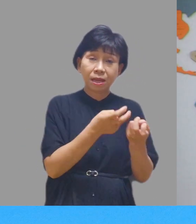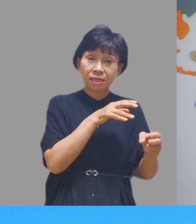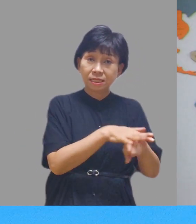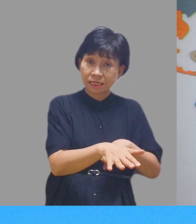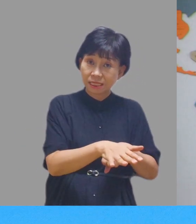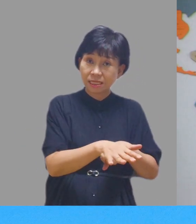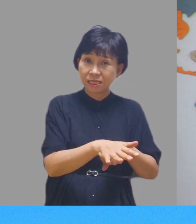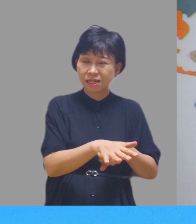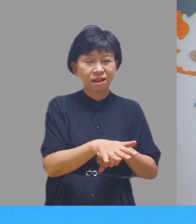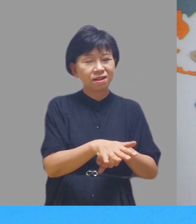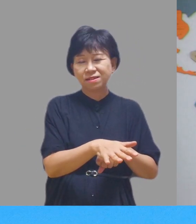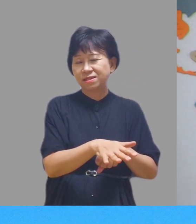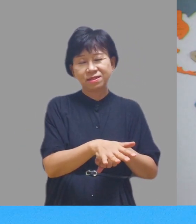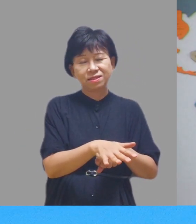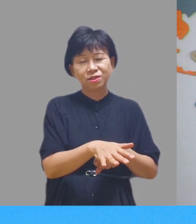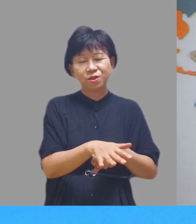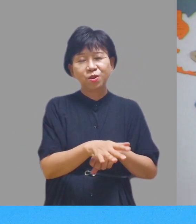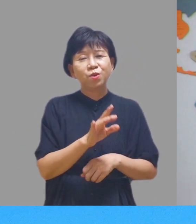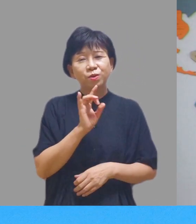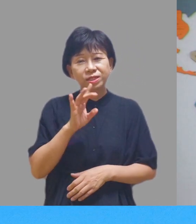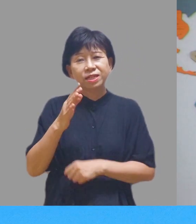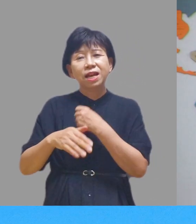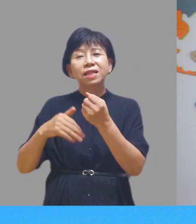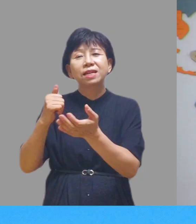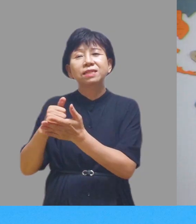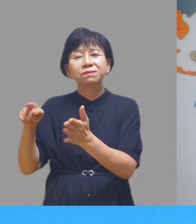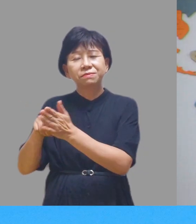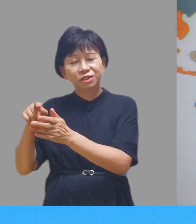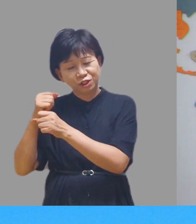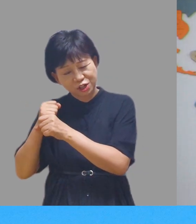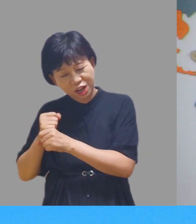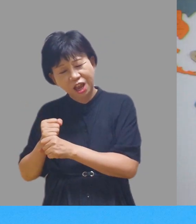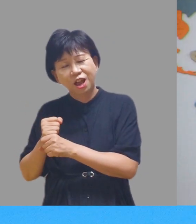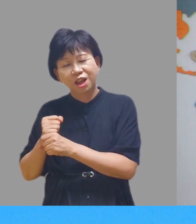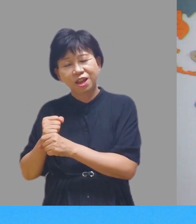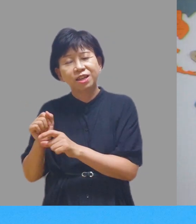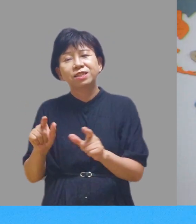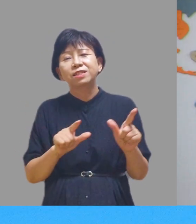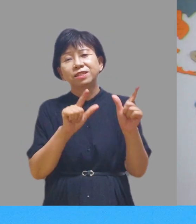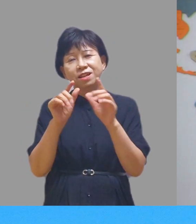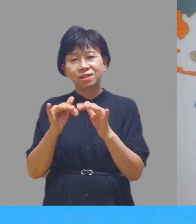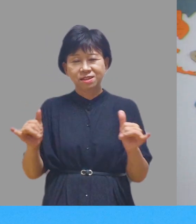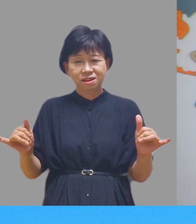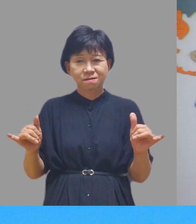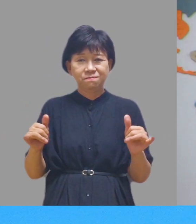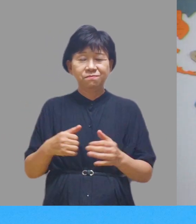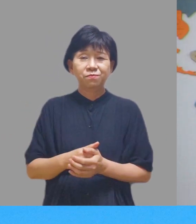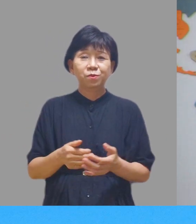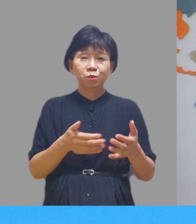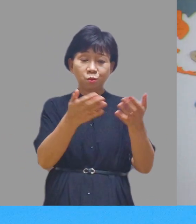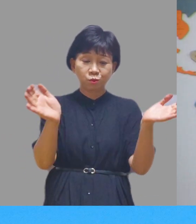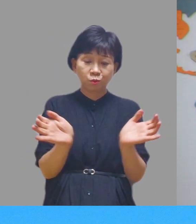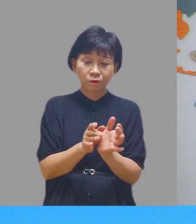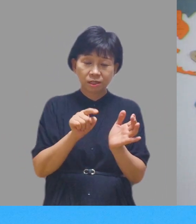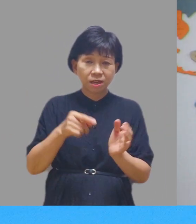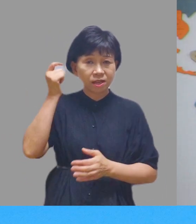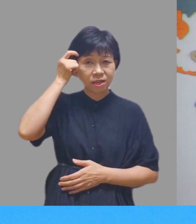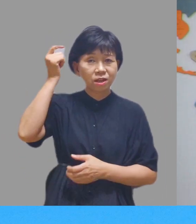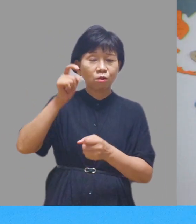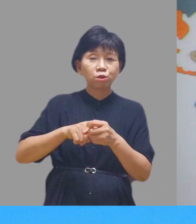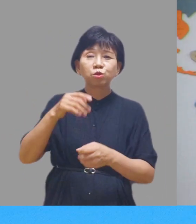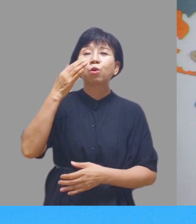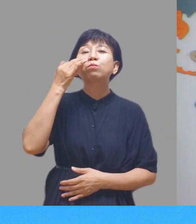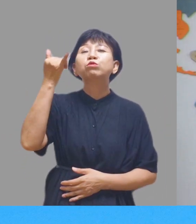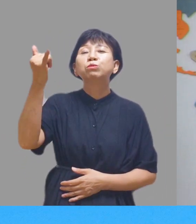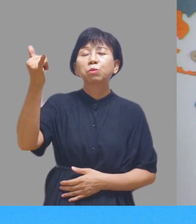아니어도 누구를 신뢰할까요? 하나님을 신뢰하는 분들이죠. 공동체 안에서 영적 부모로서 후배